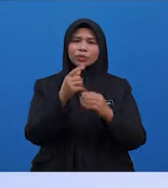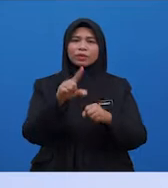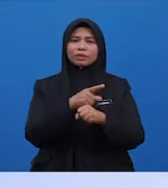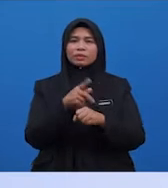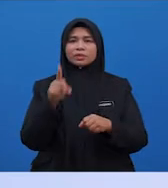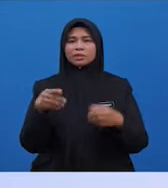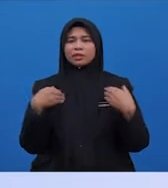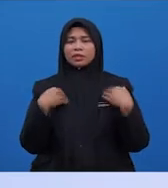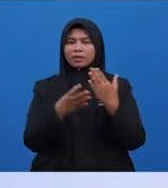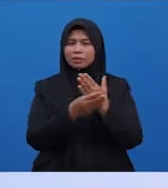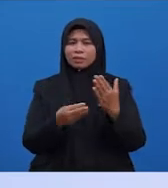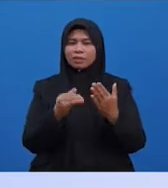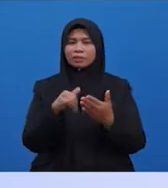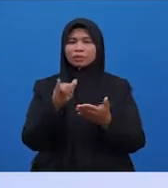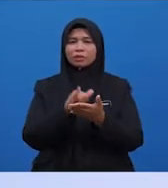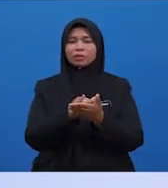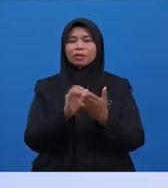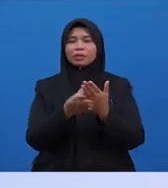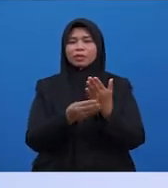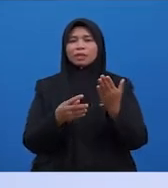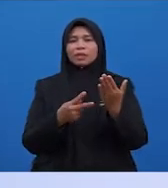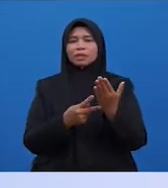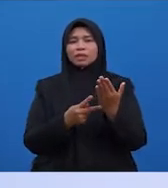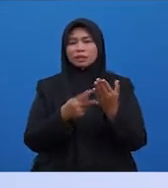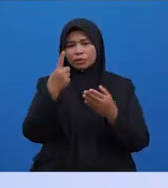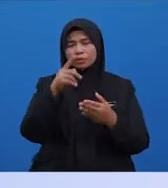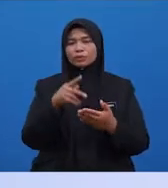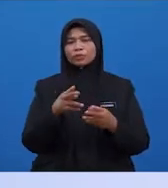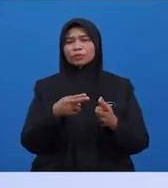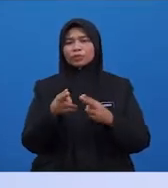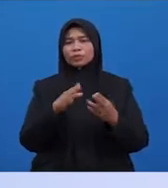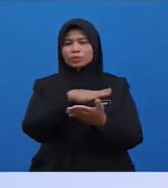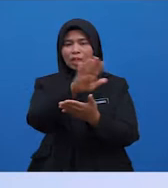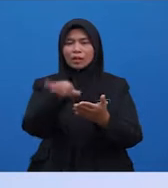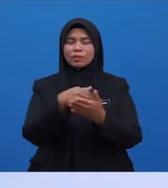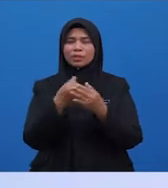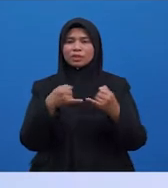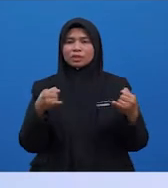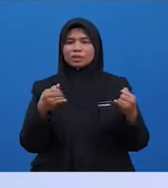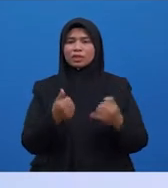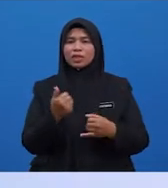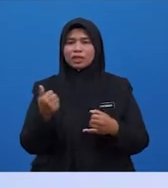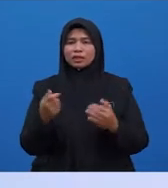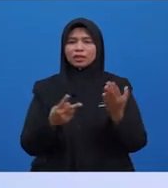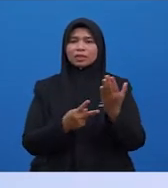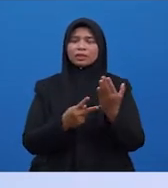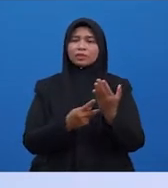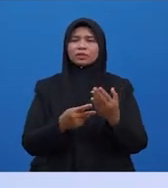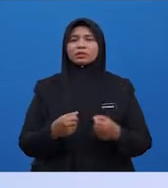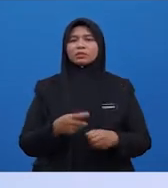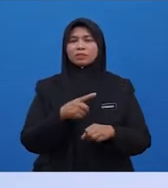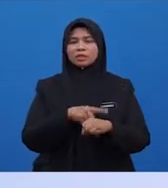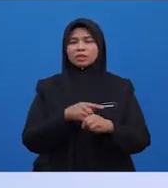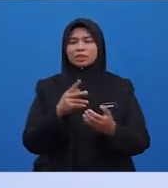mempunyai kepakaran, iaitu kemahiran teknikal untuk mengendali semua jenis peralatan teknologi